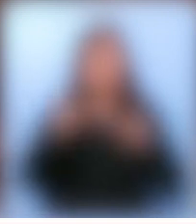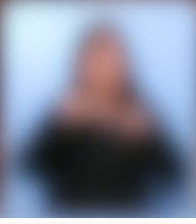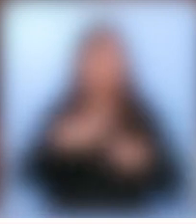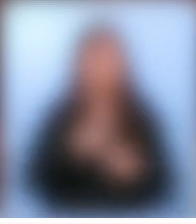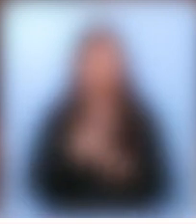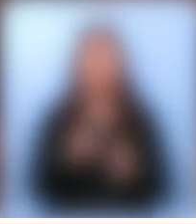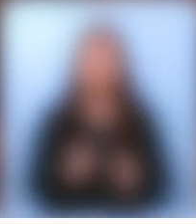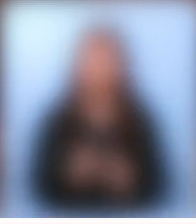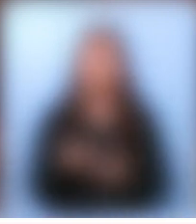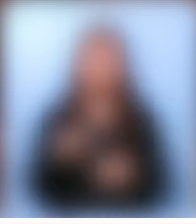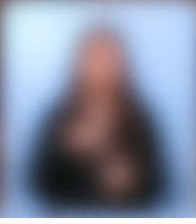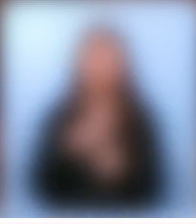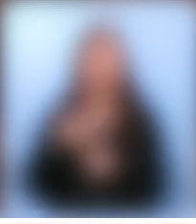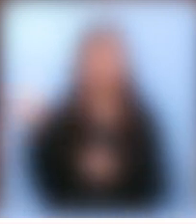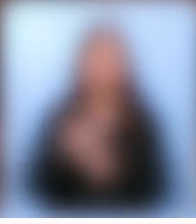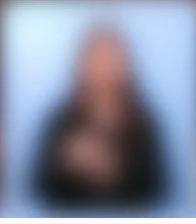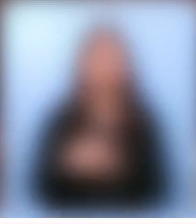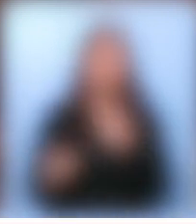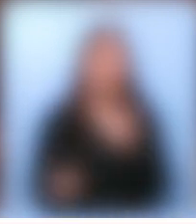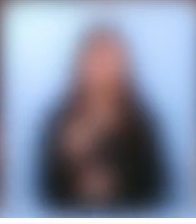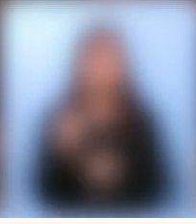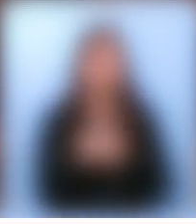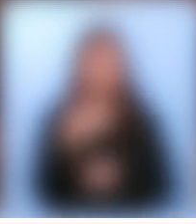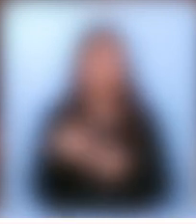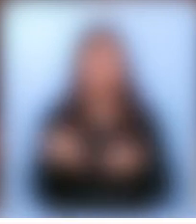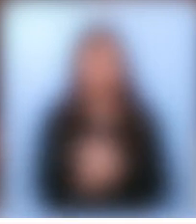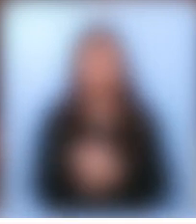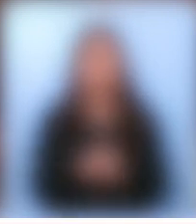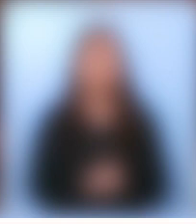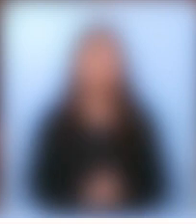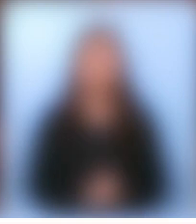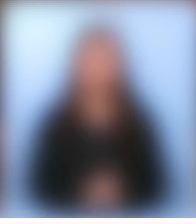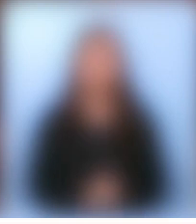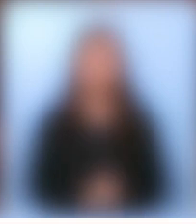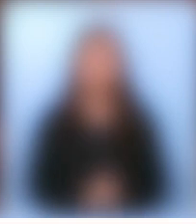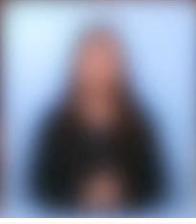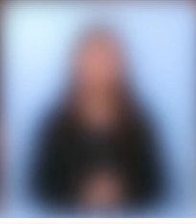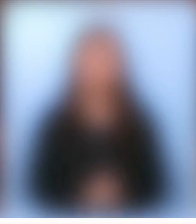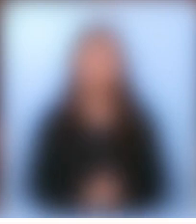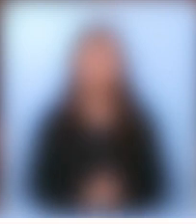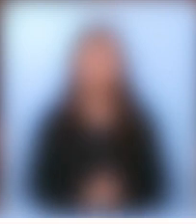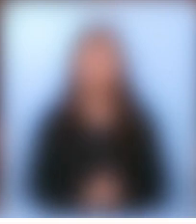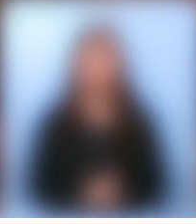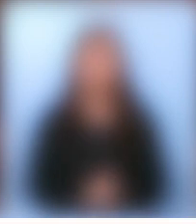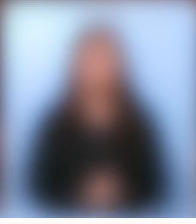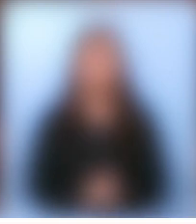所以這個管理是失敗的，亦都違反了他的約章的。所以司長，